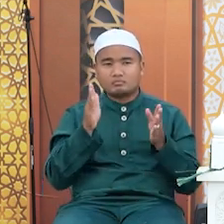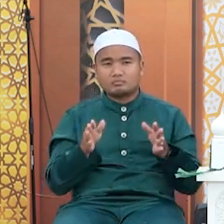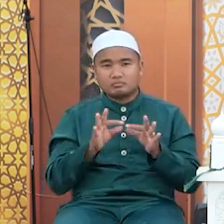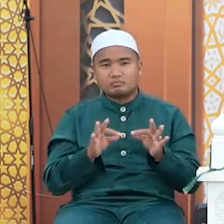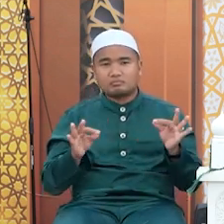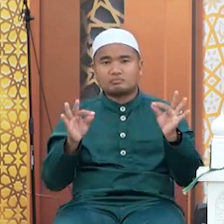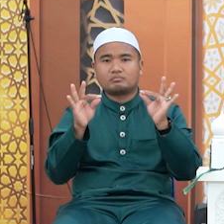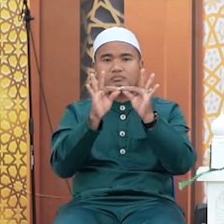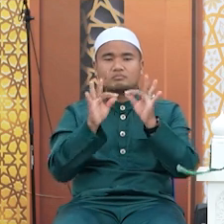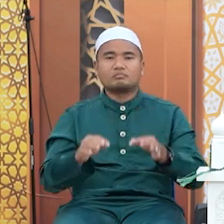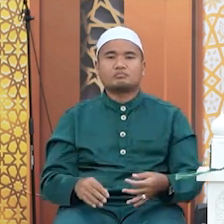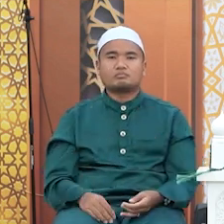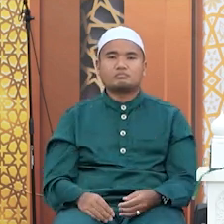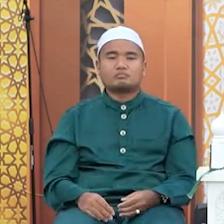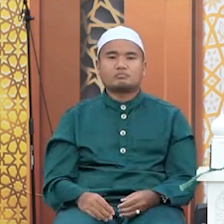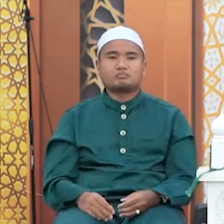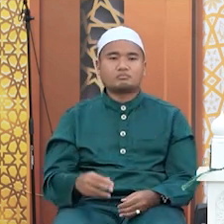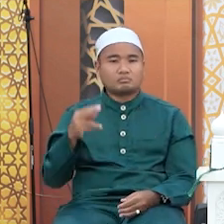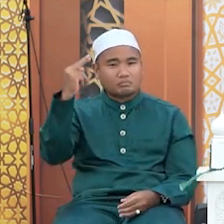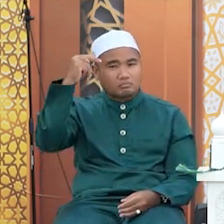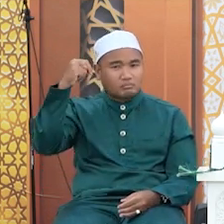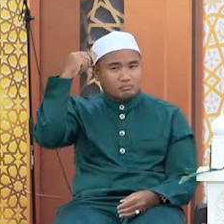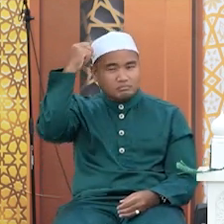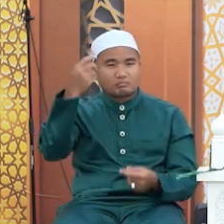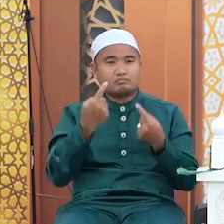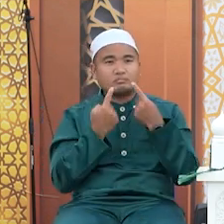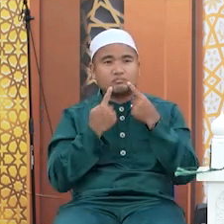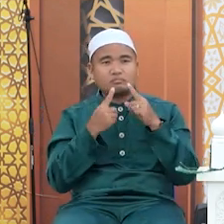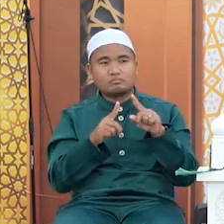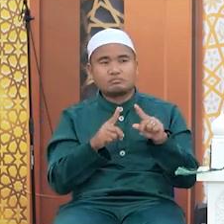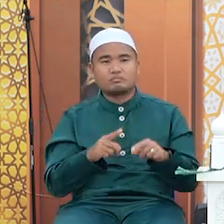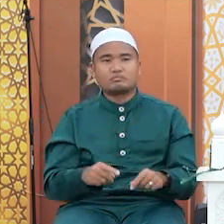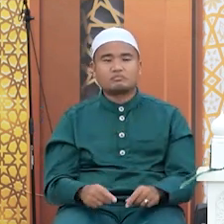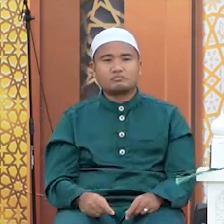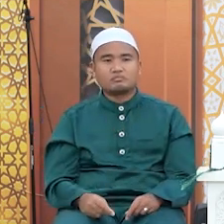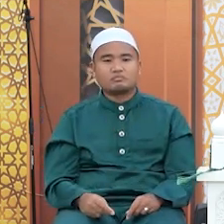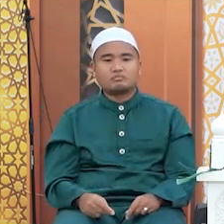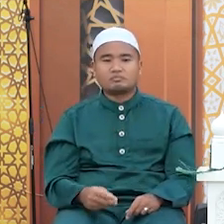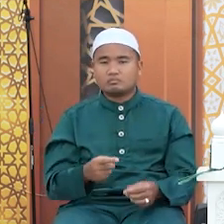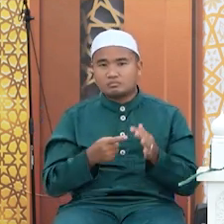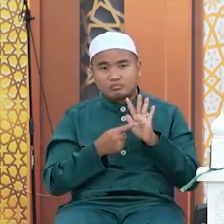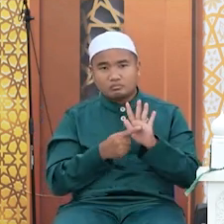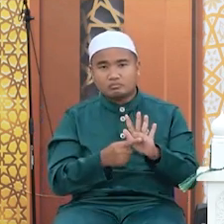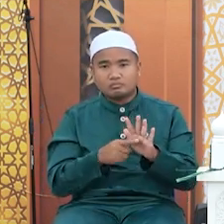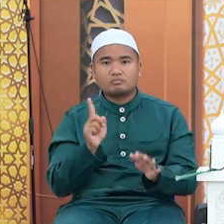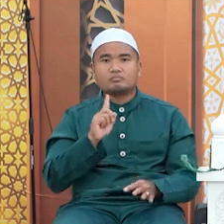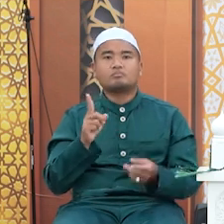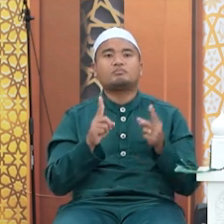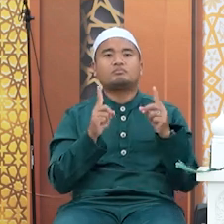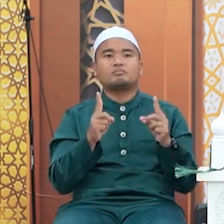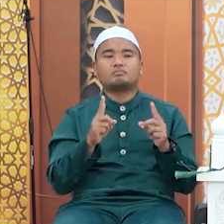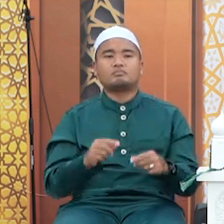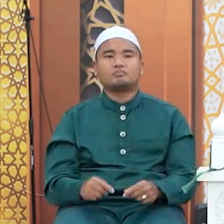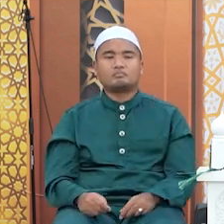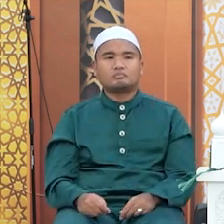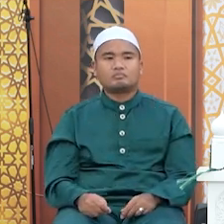Nabi ni, dia pun kata, dulu ni qabraha, tunjuk hamba kubur dia kat mana. Semua